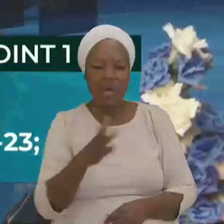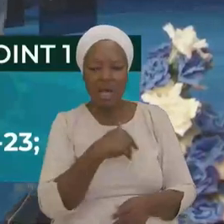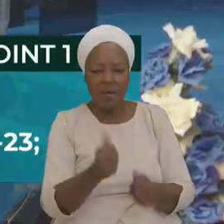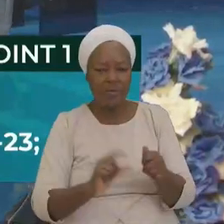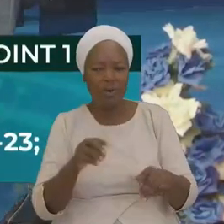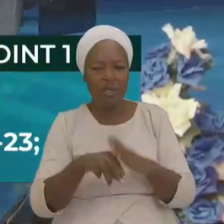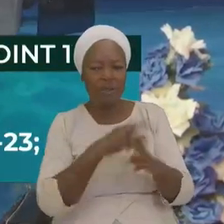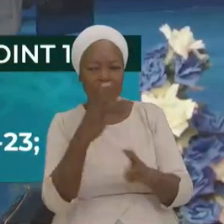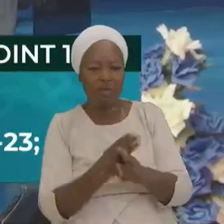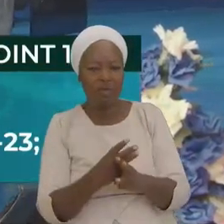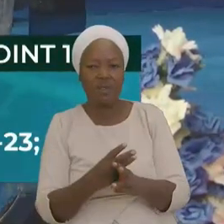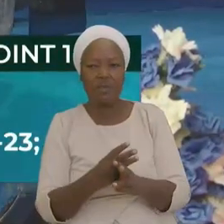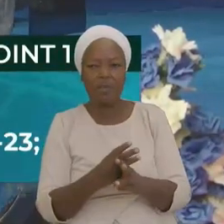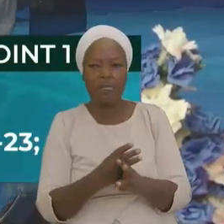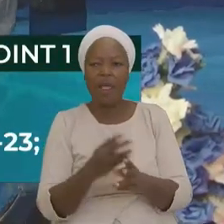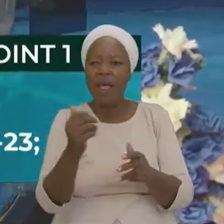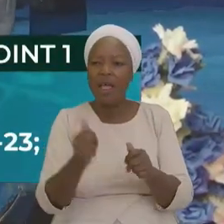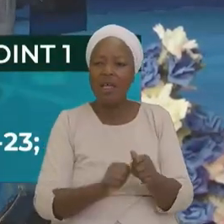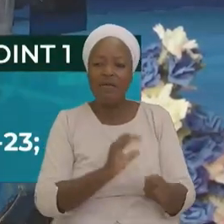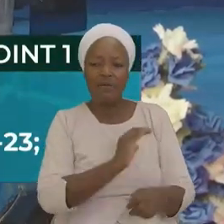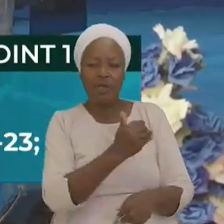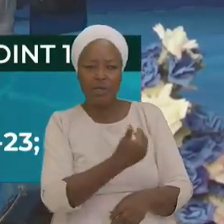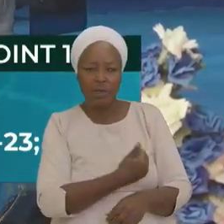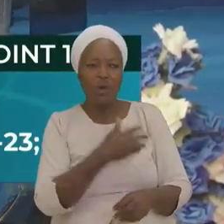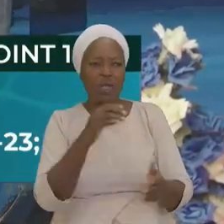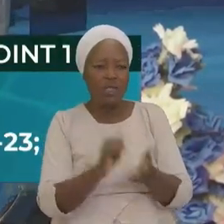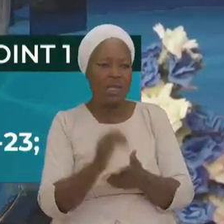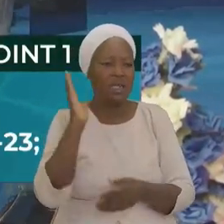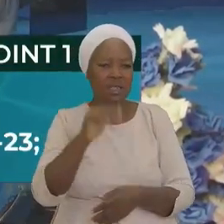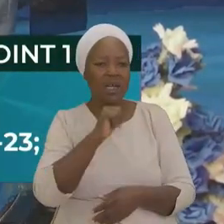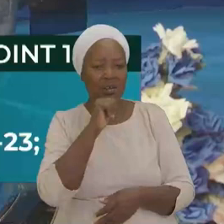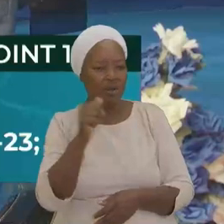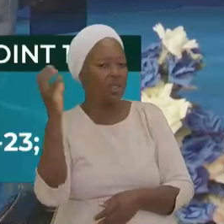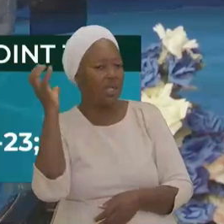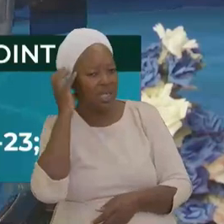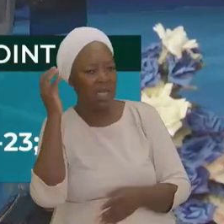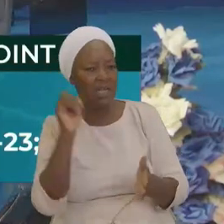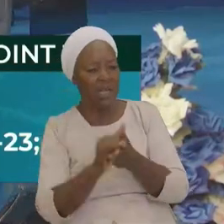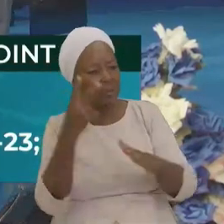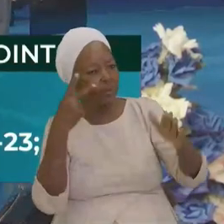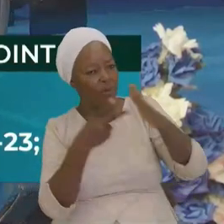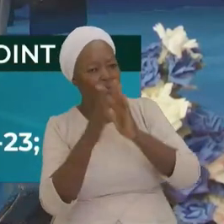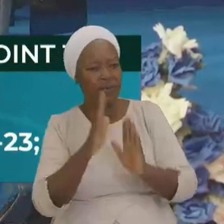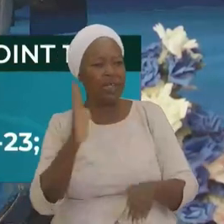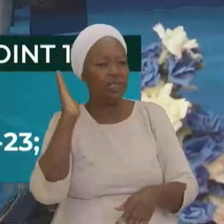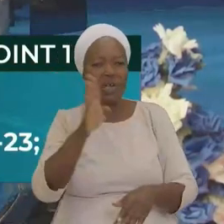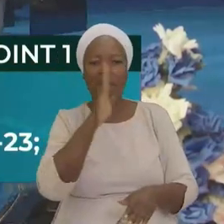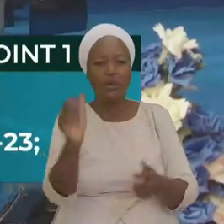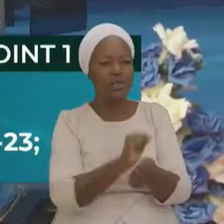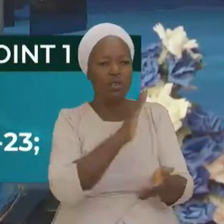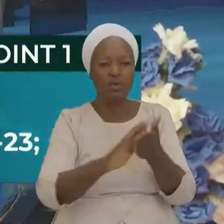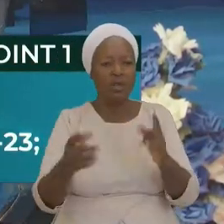âme. Quiconque, n'importe où l'est dans le monde, quiconque n'écoutera pas